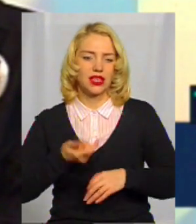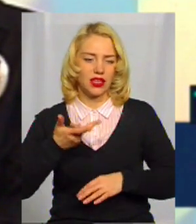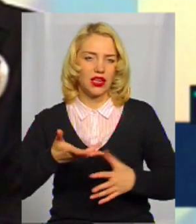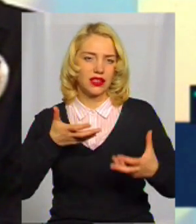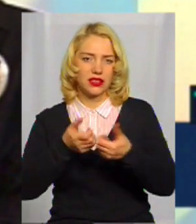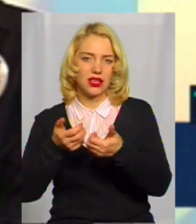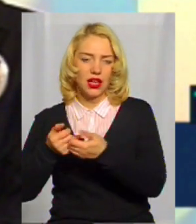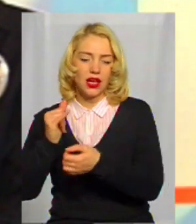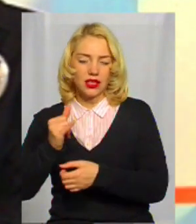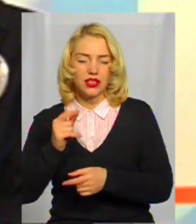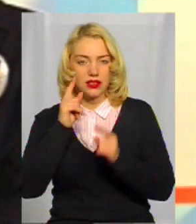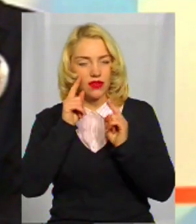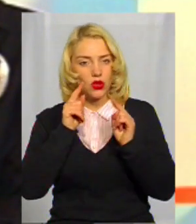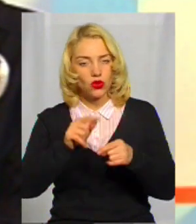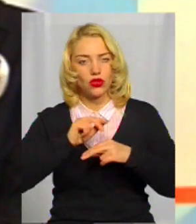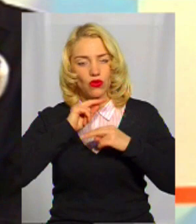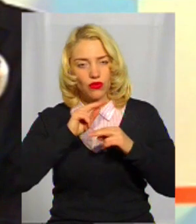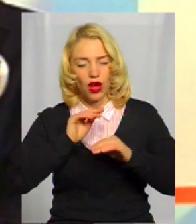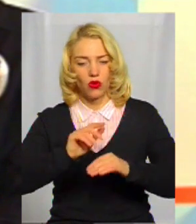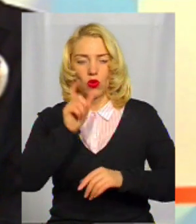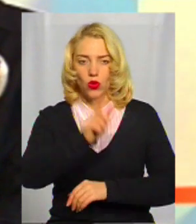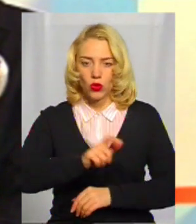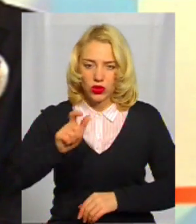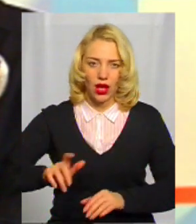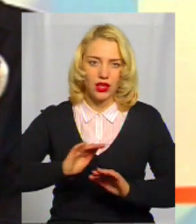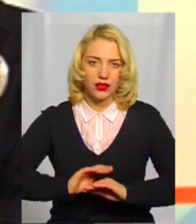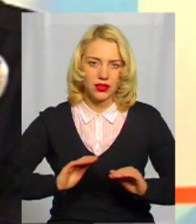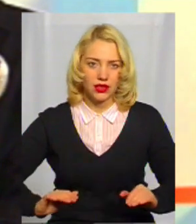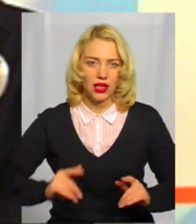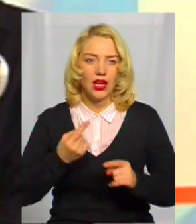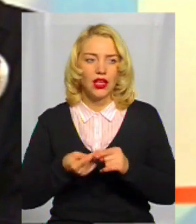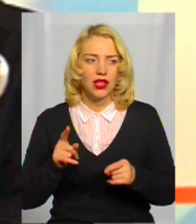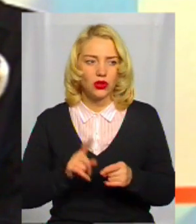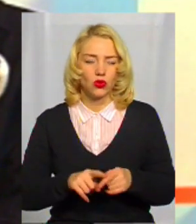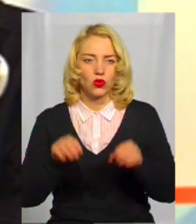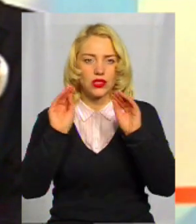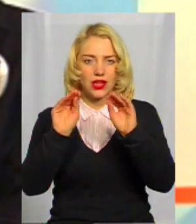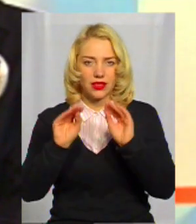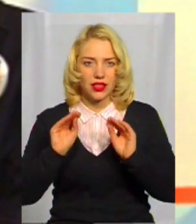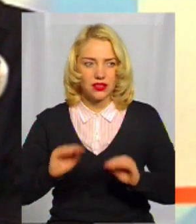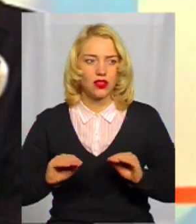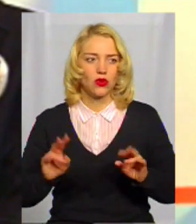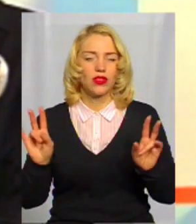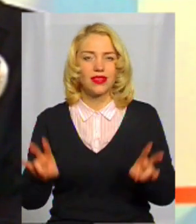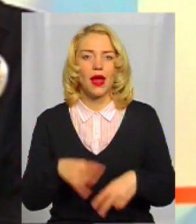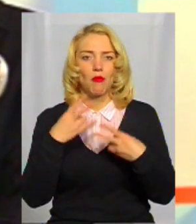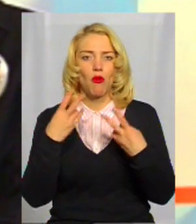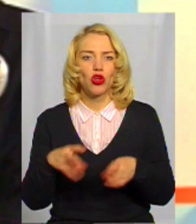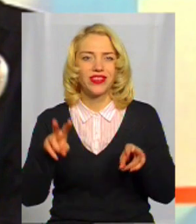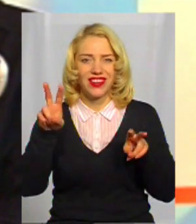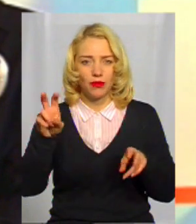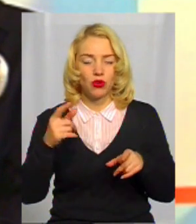пригод і звернути у людей і дітей, в першу чергу, увагу на ту статистику непотрібну, скажімо, в